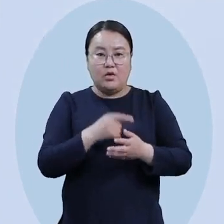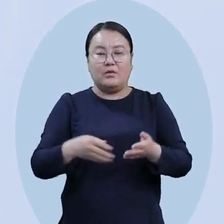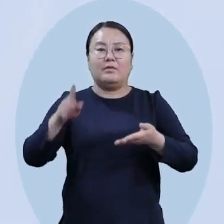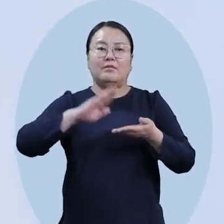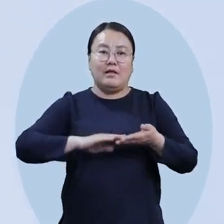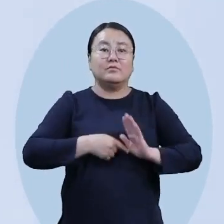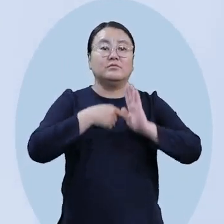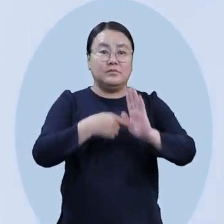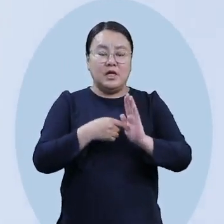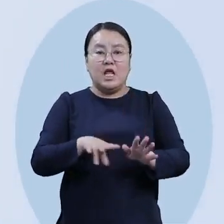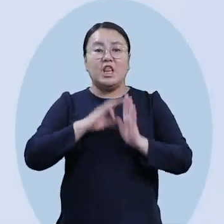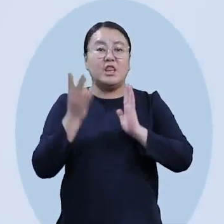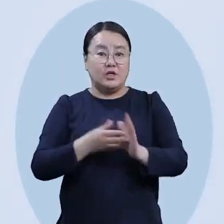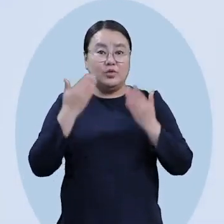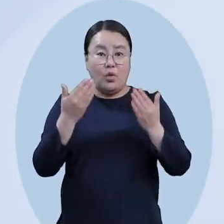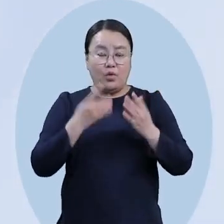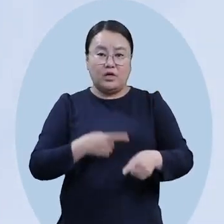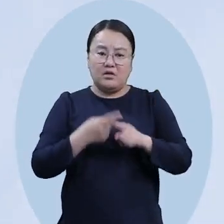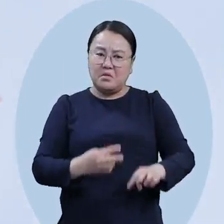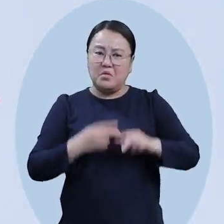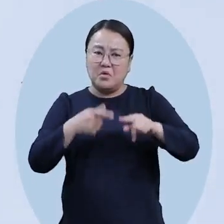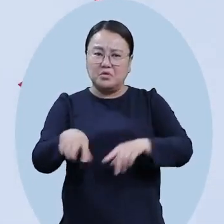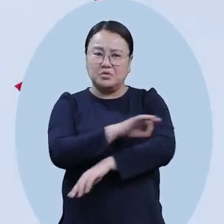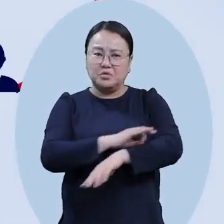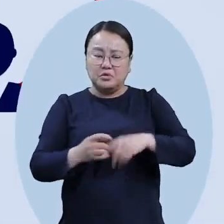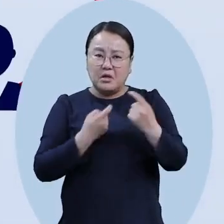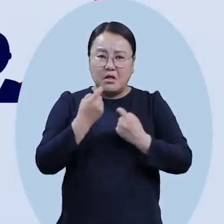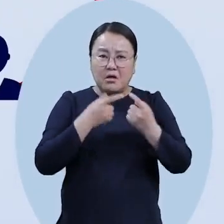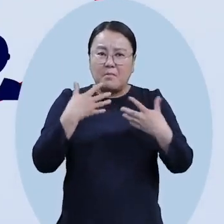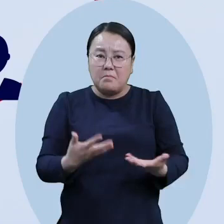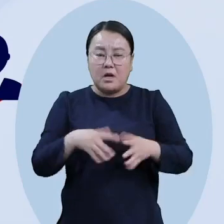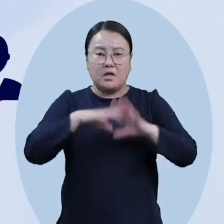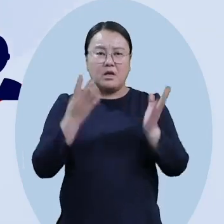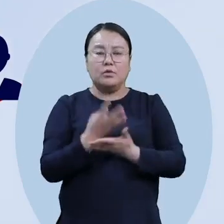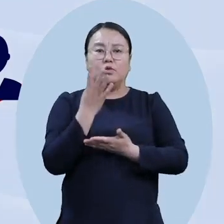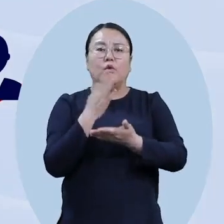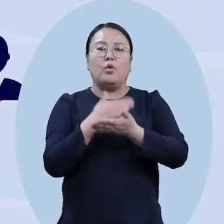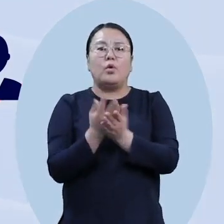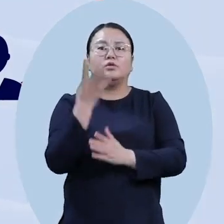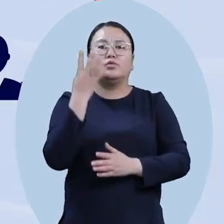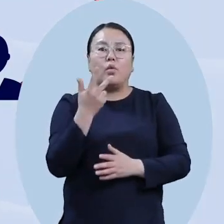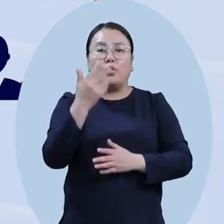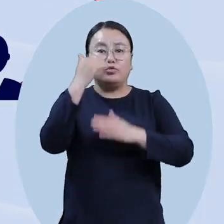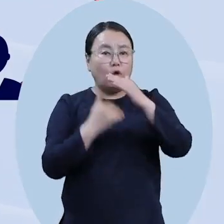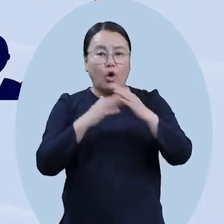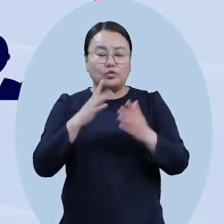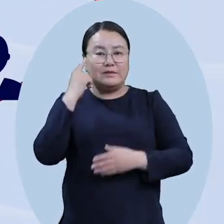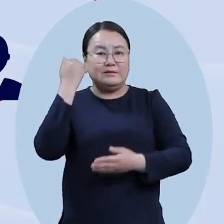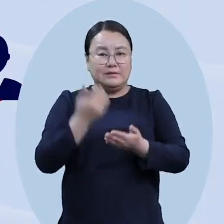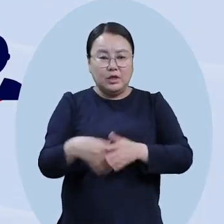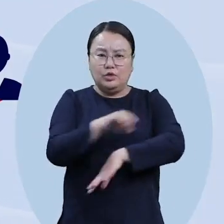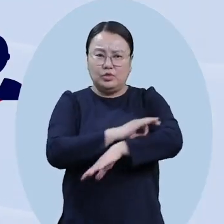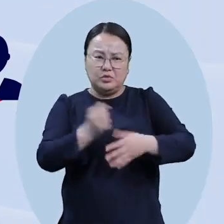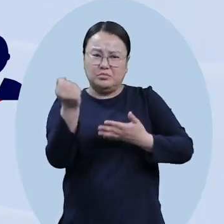хурлаанд танилцуулна. Нэгдсэн хурлаанаар нэмэлт өөрчлөлтийн төслийг хэлэлцэхэд нийт гишүүдийн 4/3-аас доошгүй саналаар төслийн